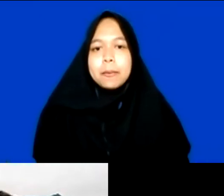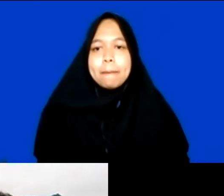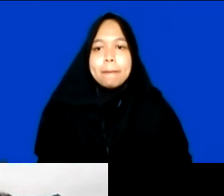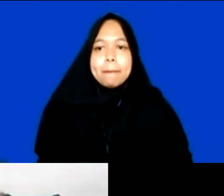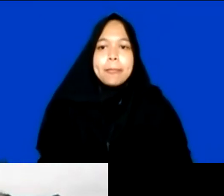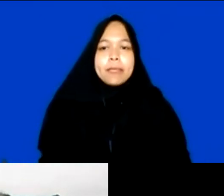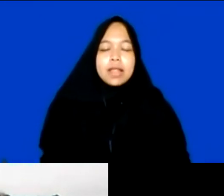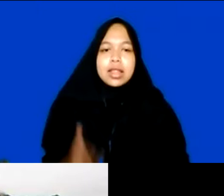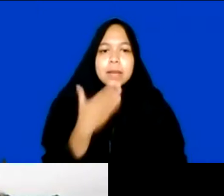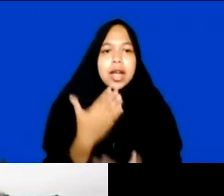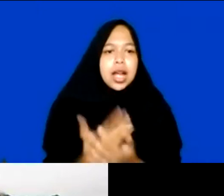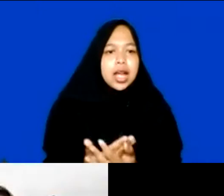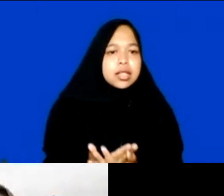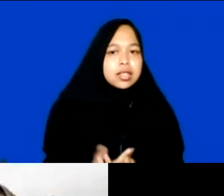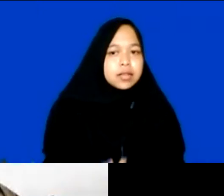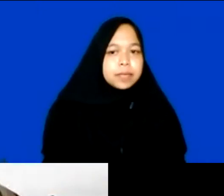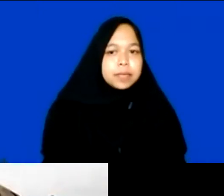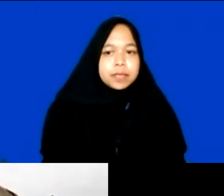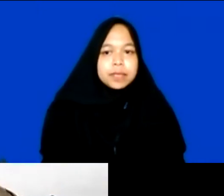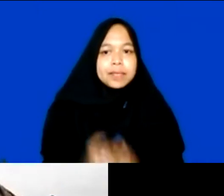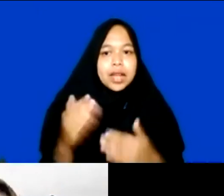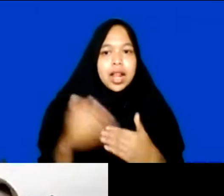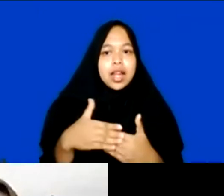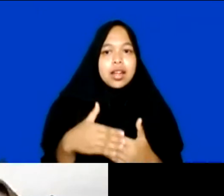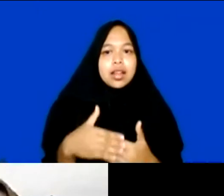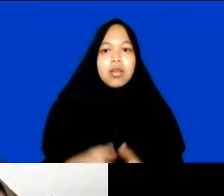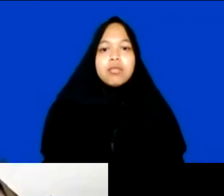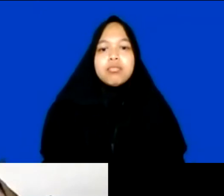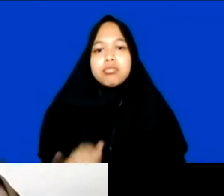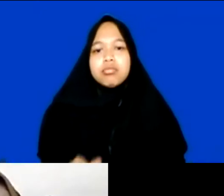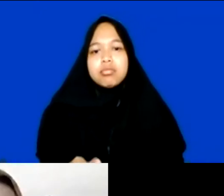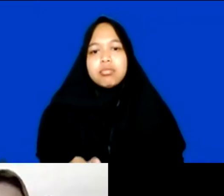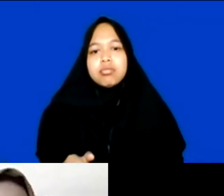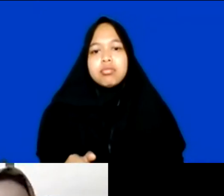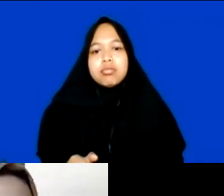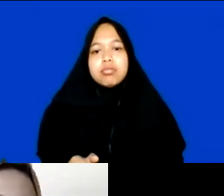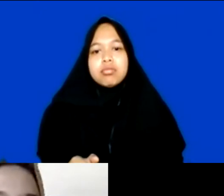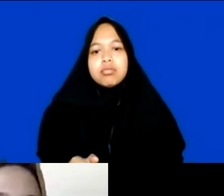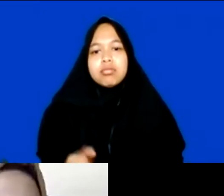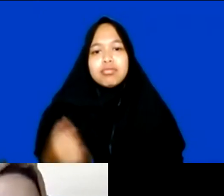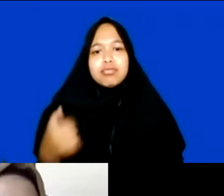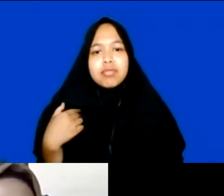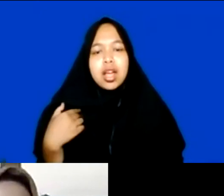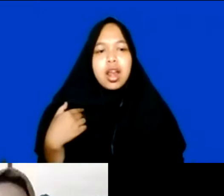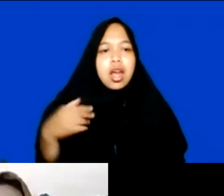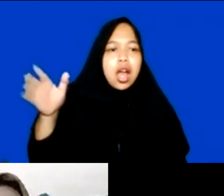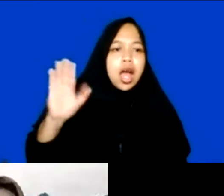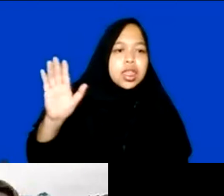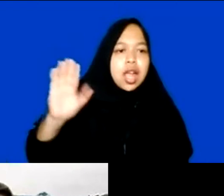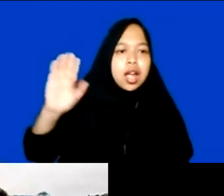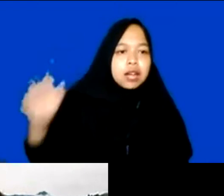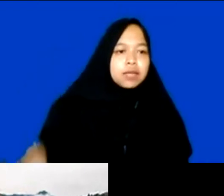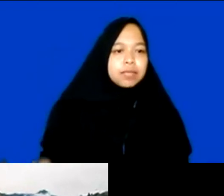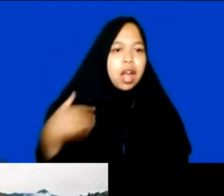Oke, terima kasih Mas. Mohon maaf, ternyata ini ada yang raise hand dari tadi ya, Mbak Nadia Firda.